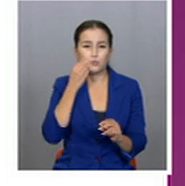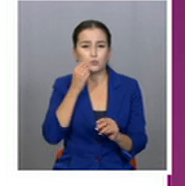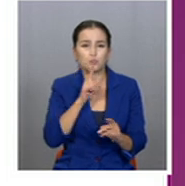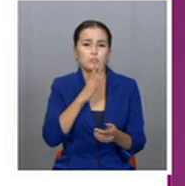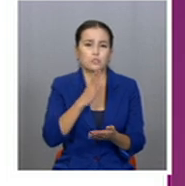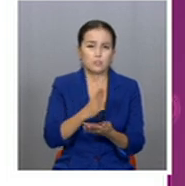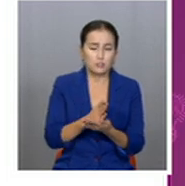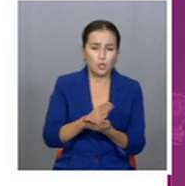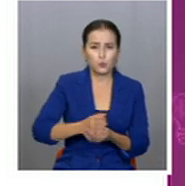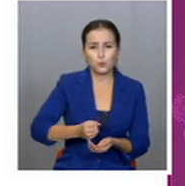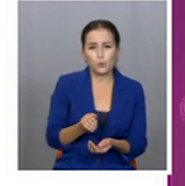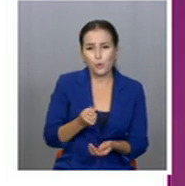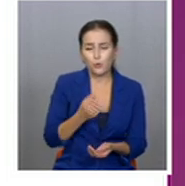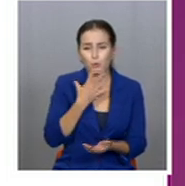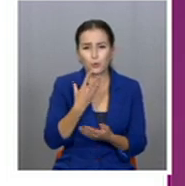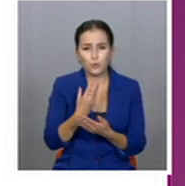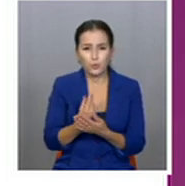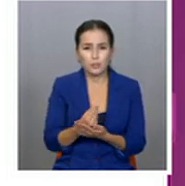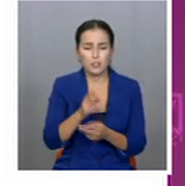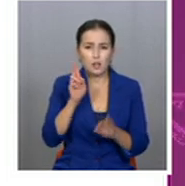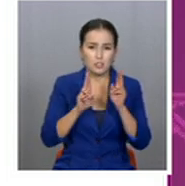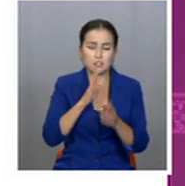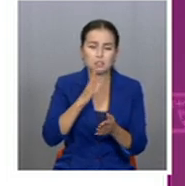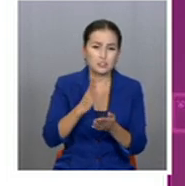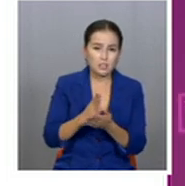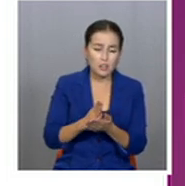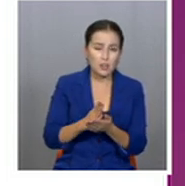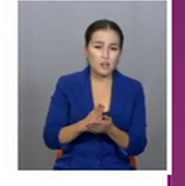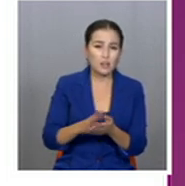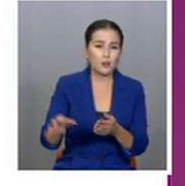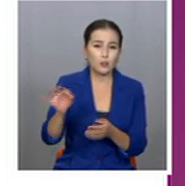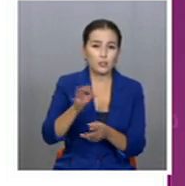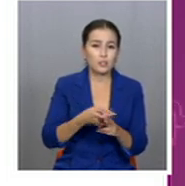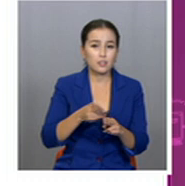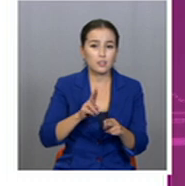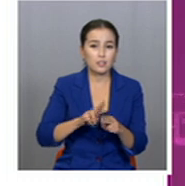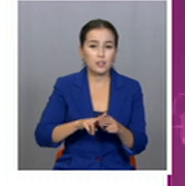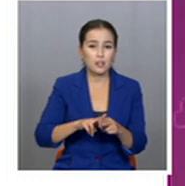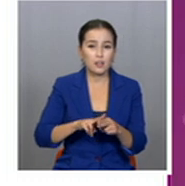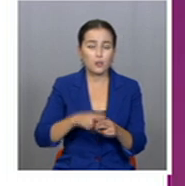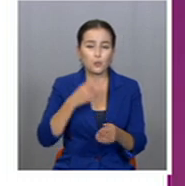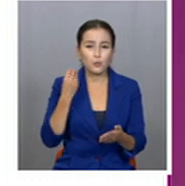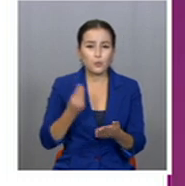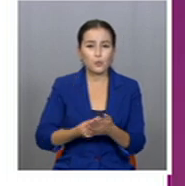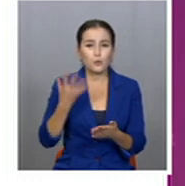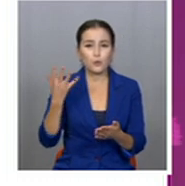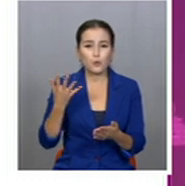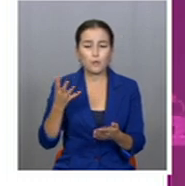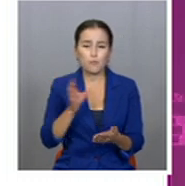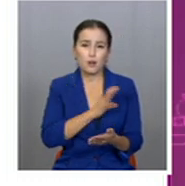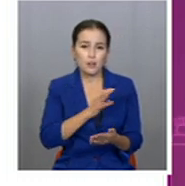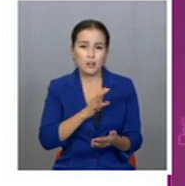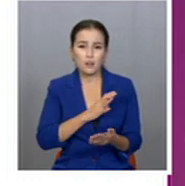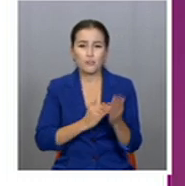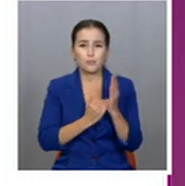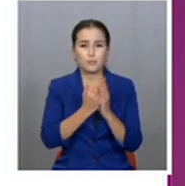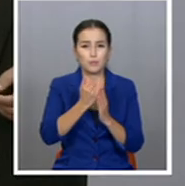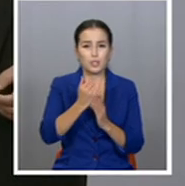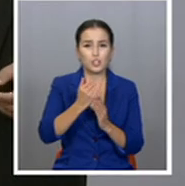қасиеттерді құнды байлық санайтын ақынның өзі қымбат қазына, биік шын, сырлы